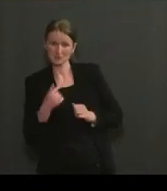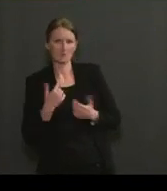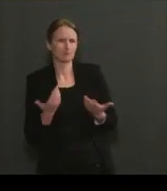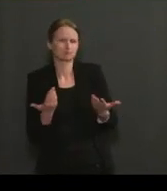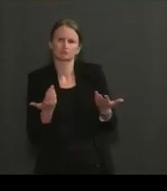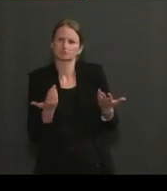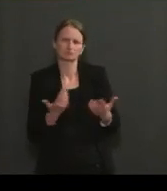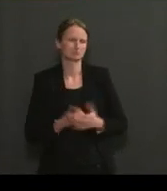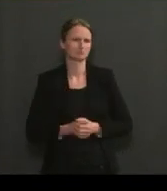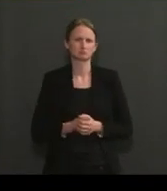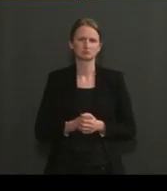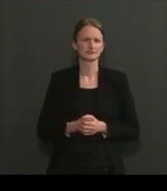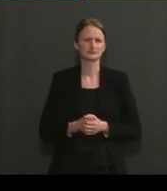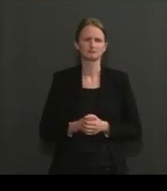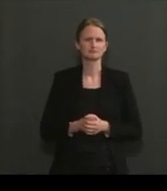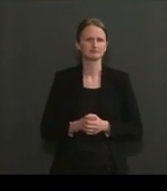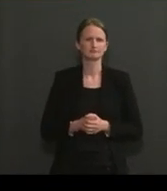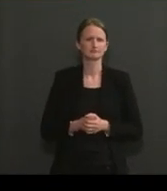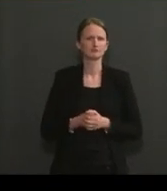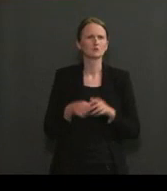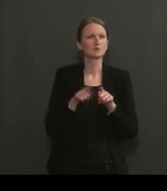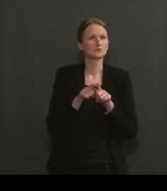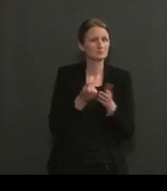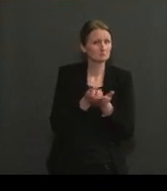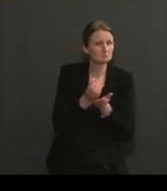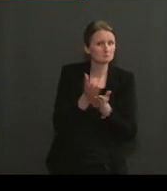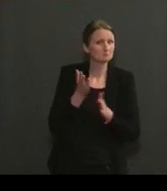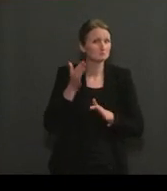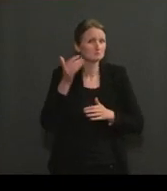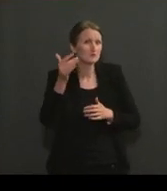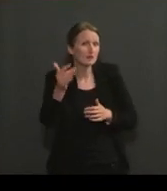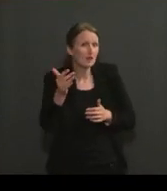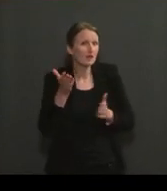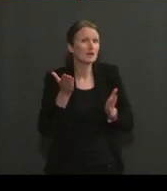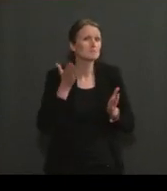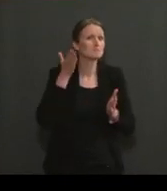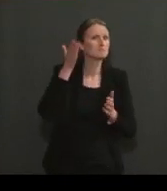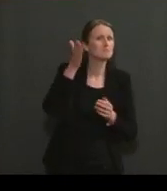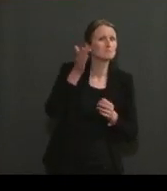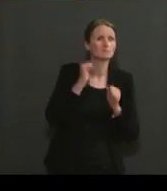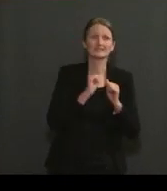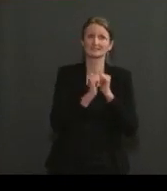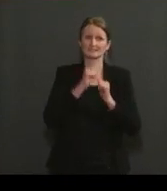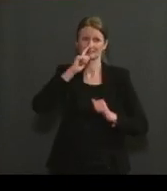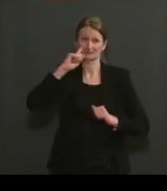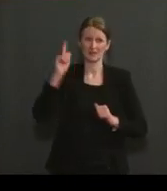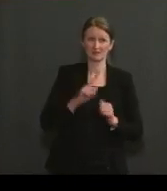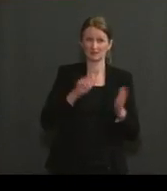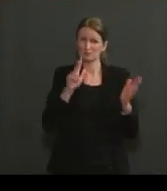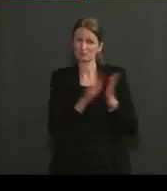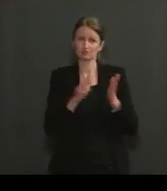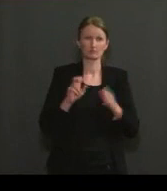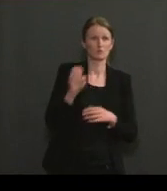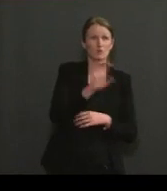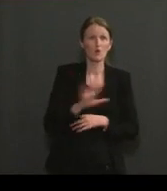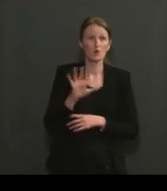le futur, sachez que les tests rapides conformes doivent avoir un marquage européen. Ce marquage européen, c'est le